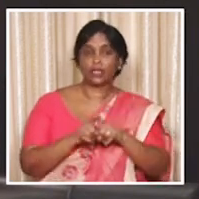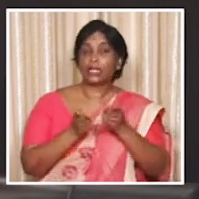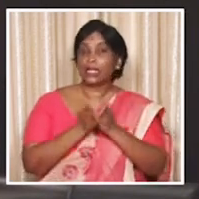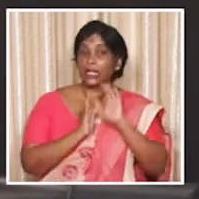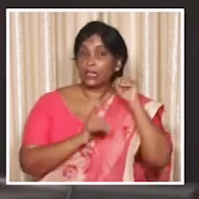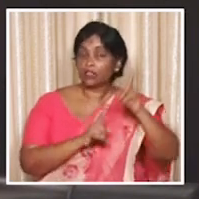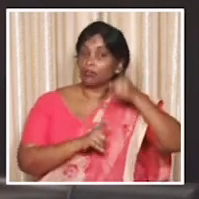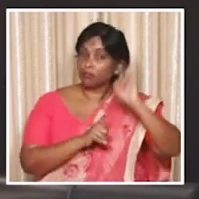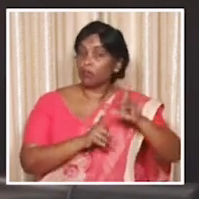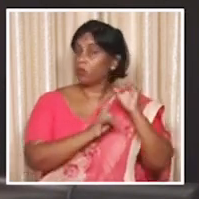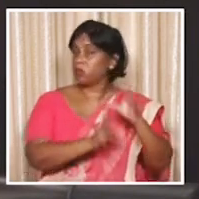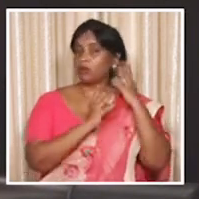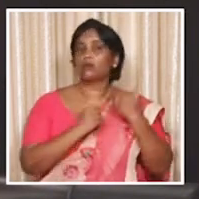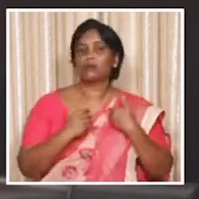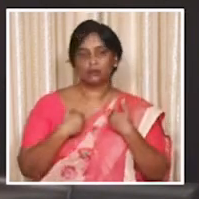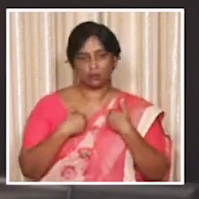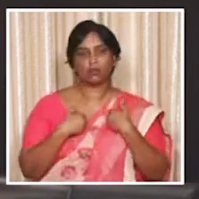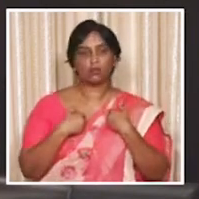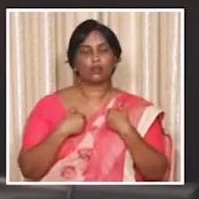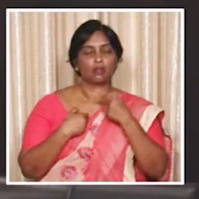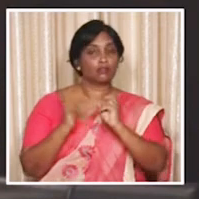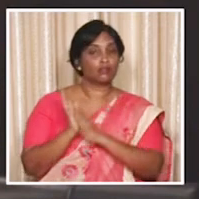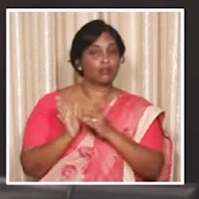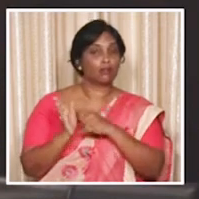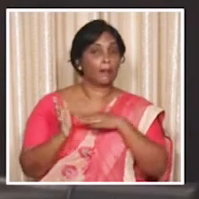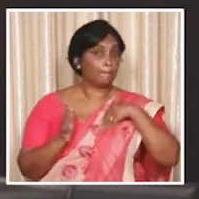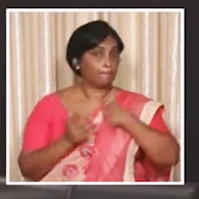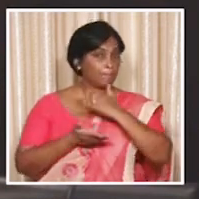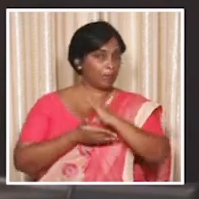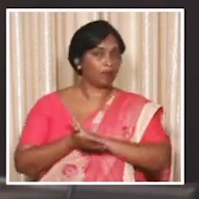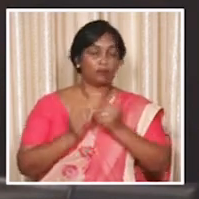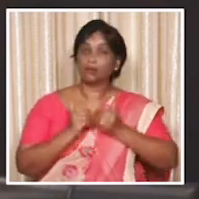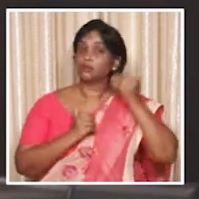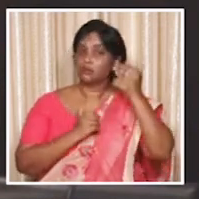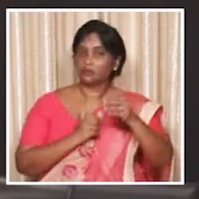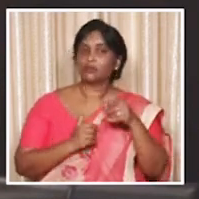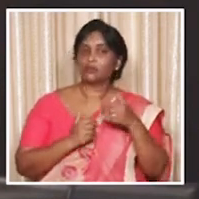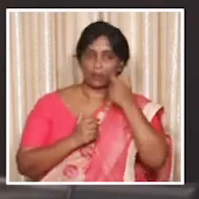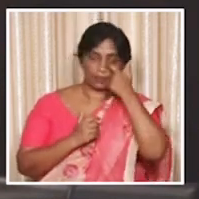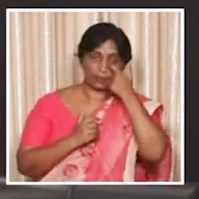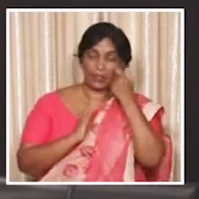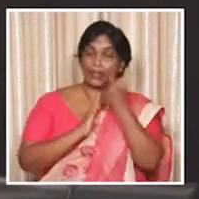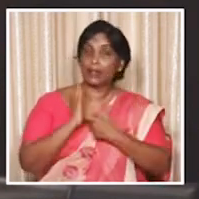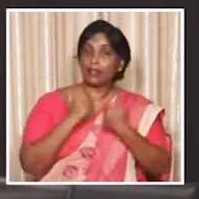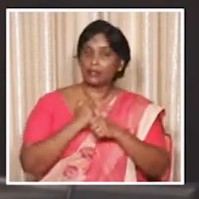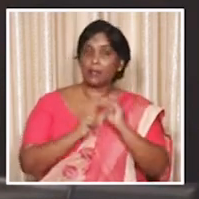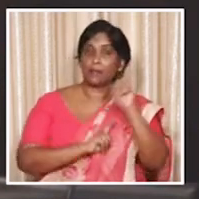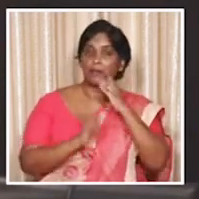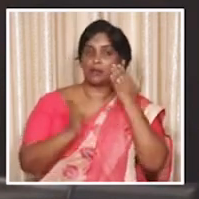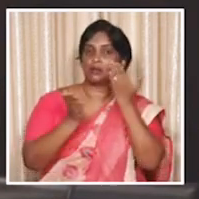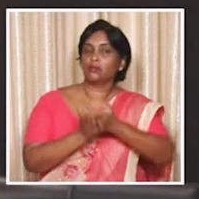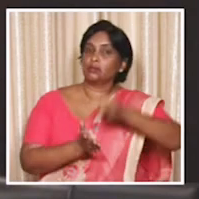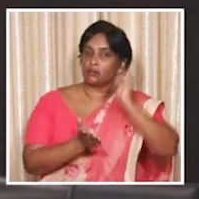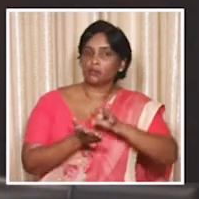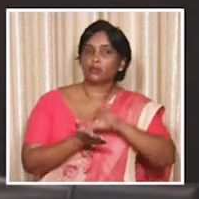ඉන්දියාව ගත්ත අප්‍රෝච් එකම අරගෙන අපිත් මේ චිත්‍රසිරි කමිටුව බේස් එකක් කරගෙන ඊට එහාට ගිහිල්ලා නීතියක් හදලා පාර්ලිමේන්තුව හමුවේ සම්මත